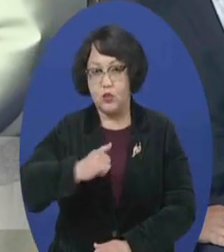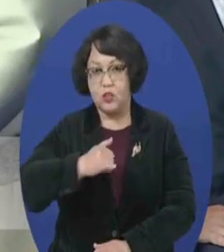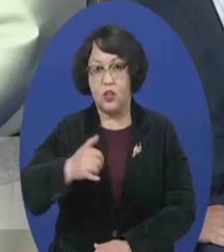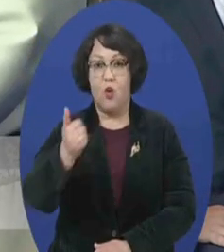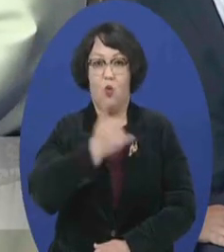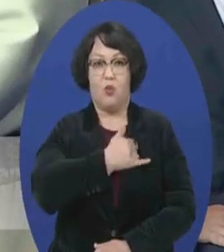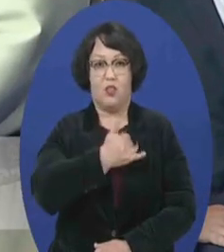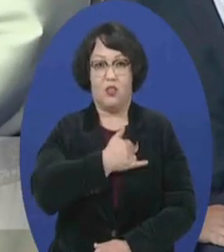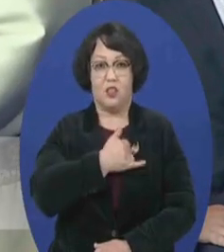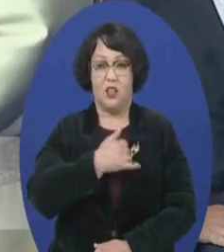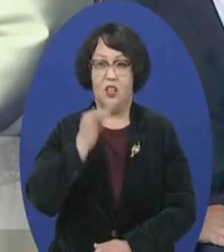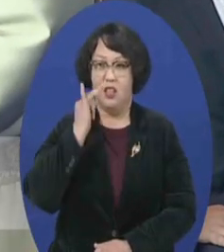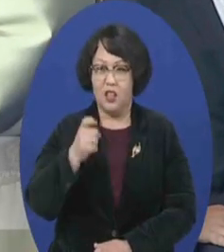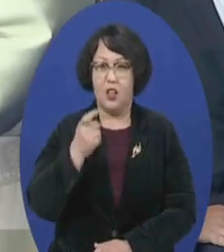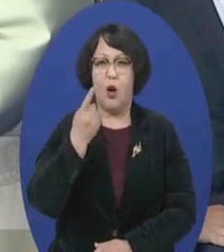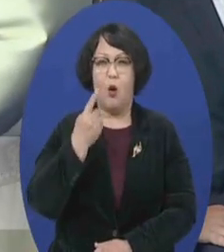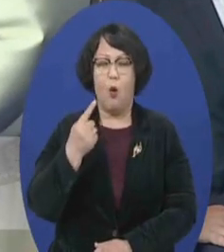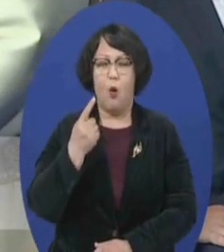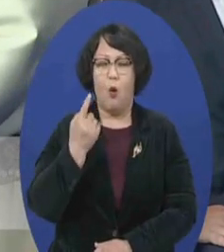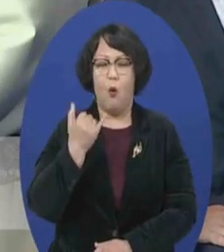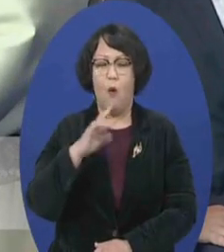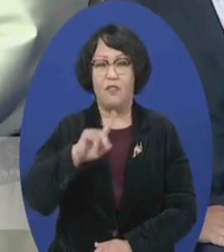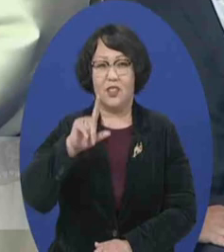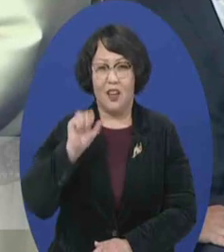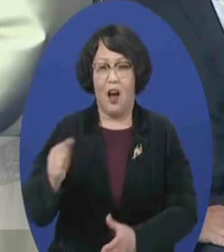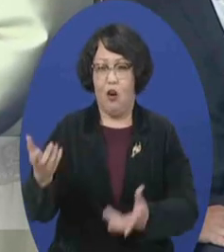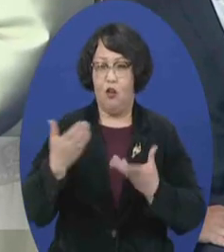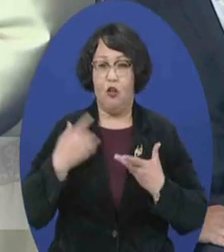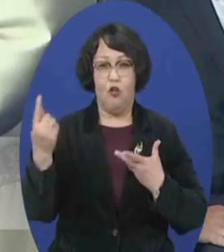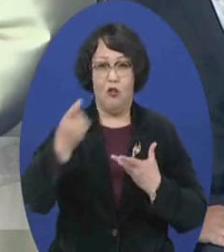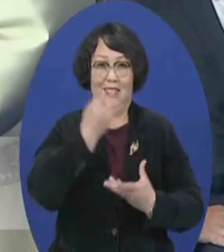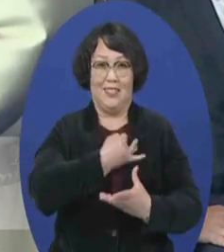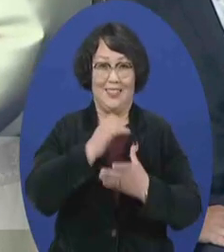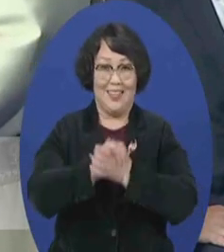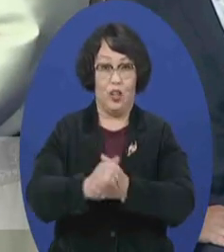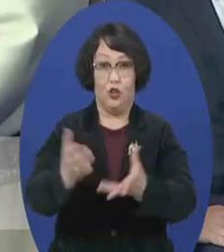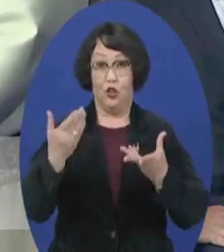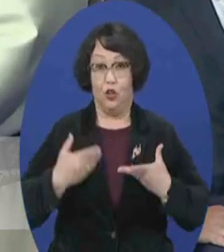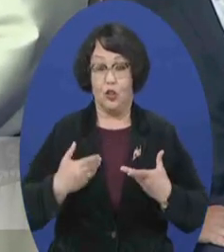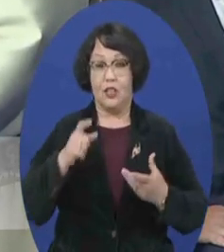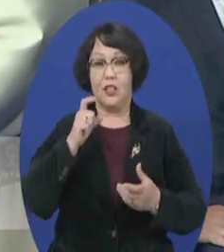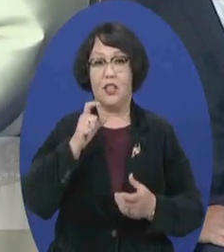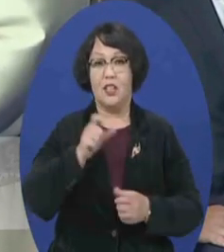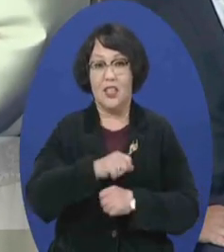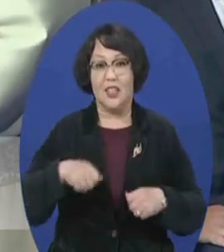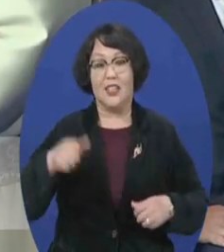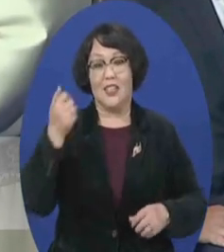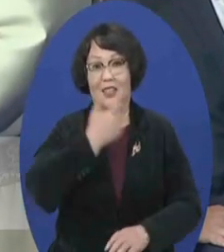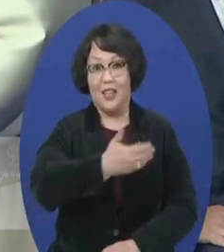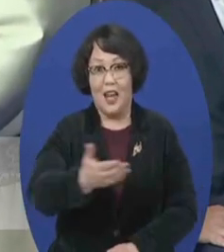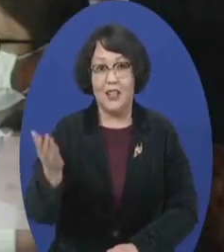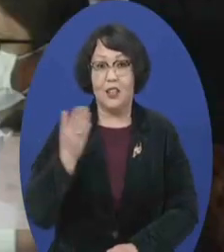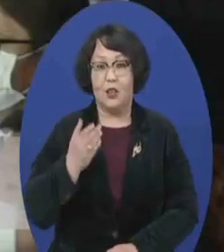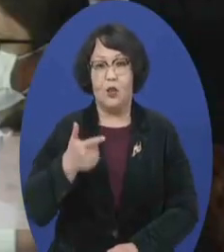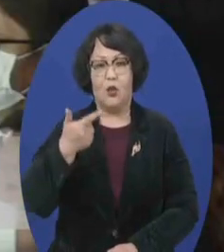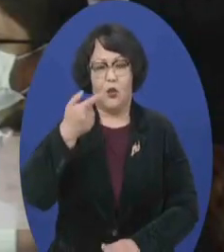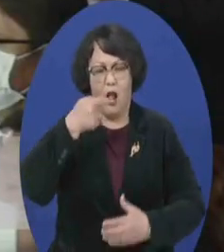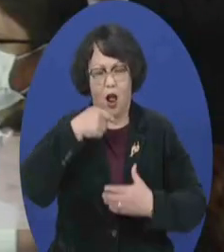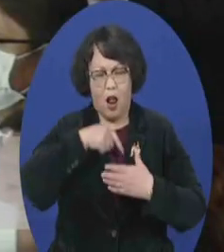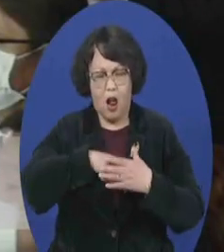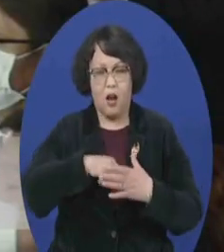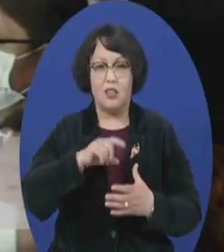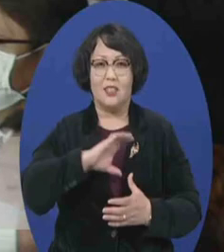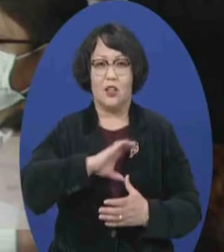оноож өндөр итгэл найдвар хүлээлгэсэн эрхэм хүндэт ард иргэд сонгогч түмэнд гүн